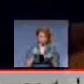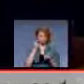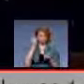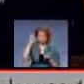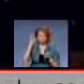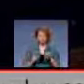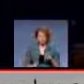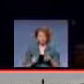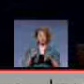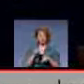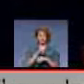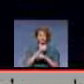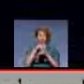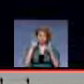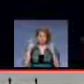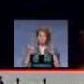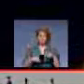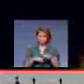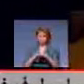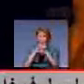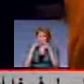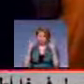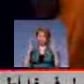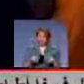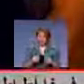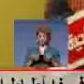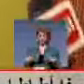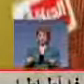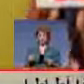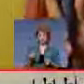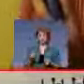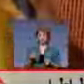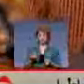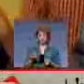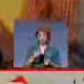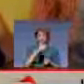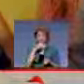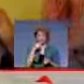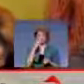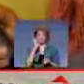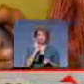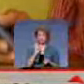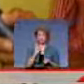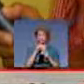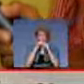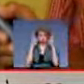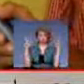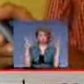فيه بتحصل لوحدها ولا حد بيعملها؟ احنا دكتور عمرو بوضوح يعني. نعم نعم هي بوضوح.